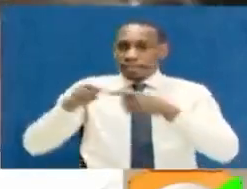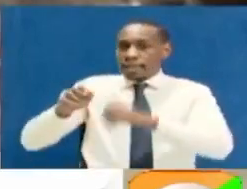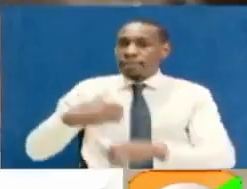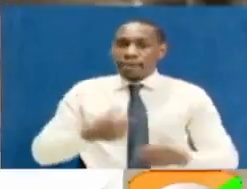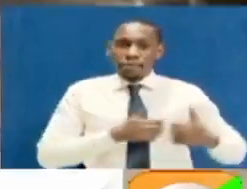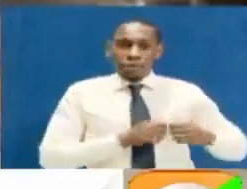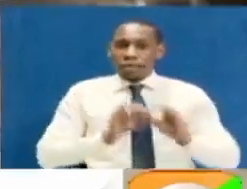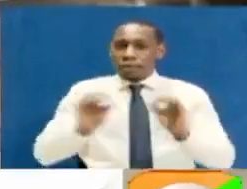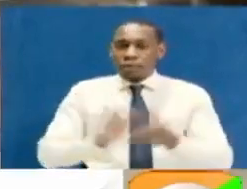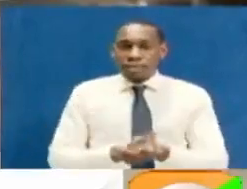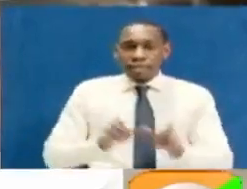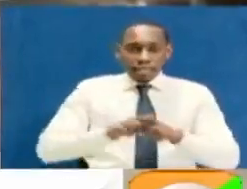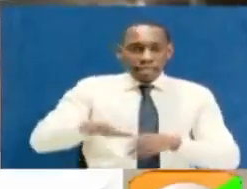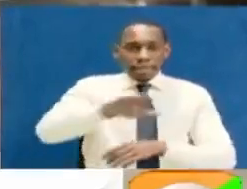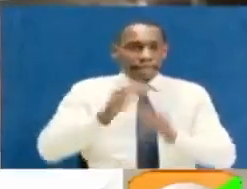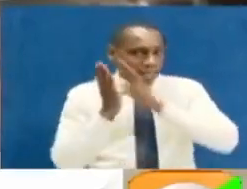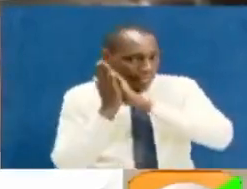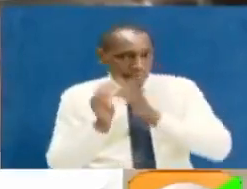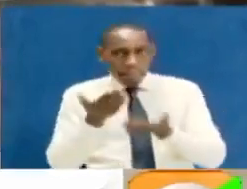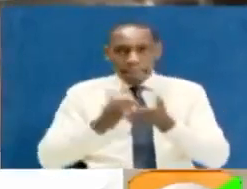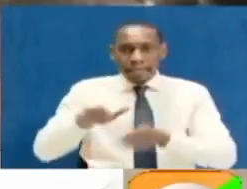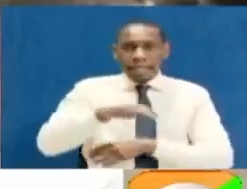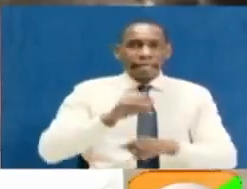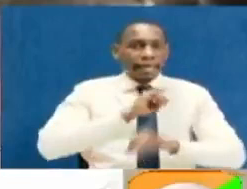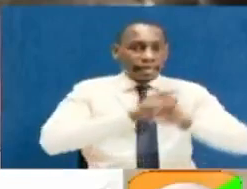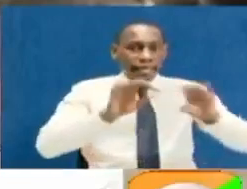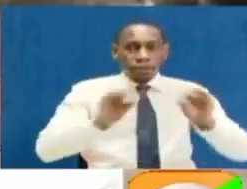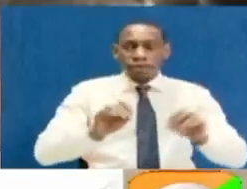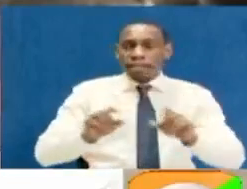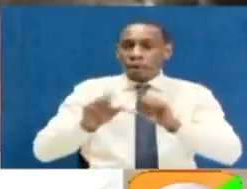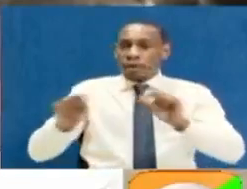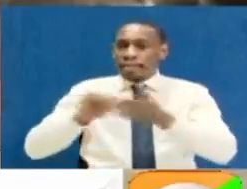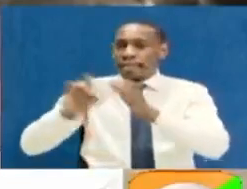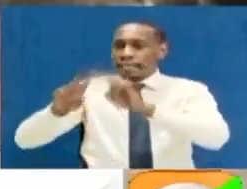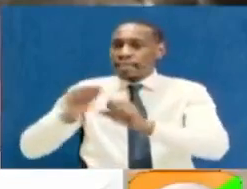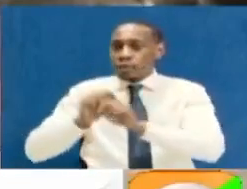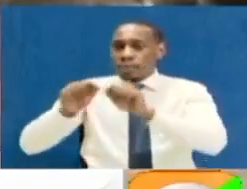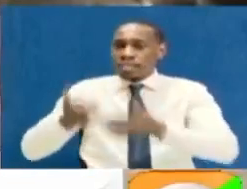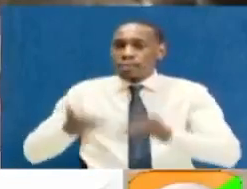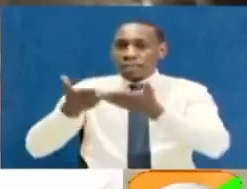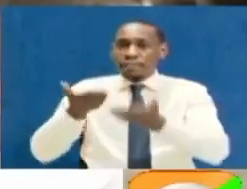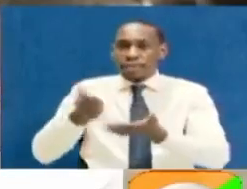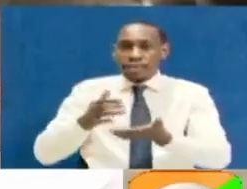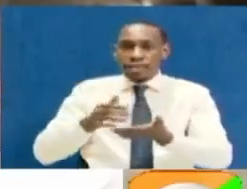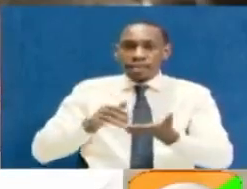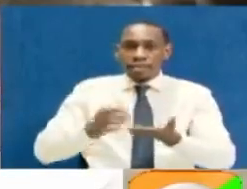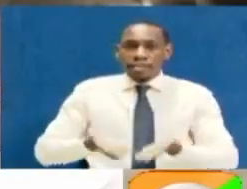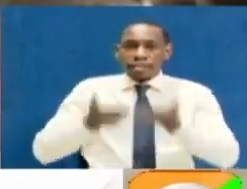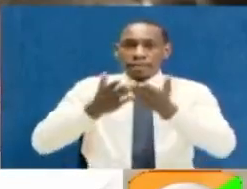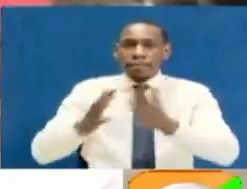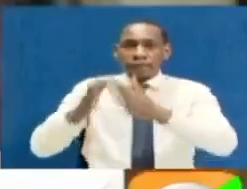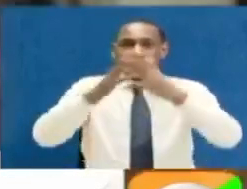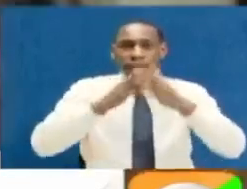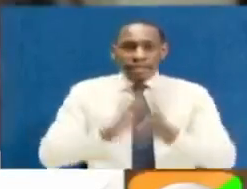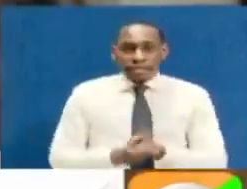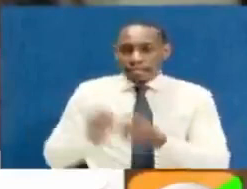hana. Mali kwa kulala kwenyewe mali maybe kwenye kibanda, alafu yeye anakuambia atakutafutia kazi, uwe na kazi. Au kupeleke Ulaya. Kwani yeye mganga hataki